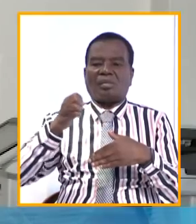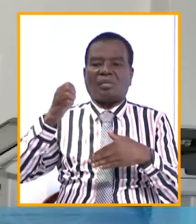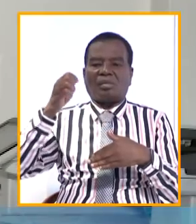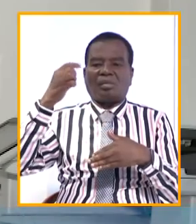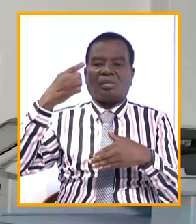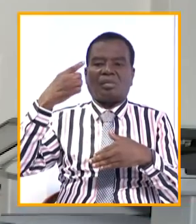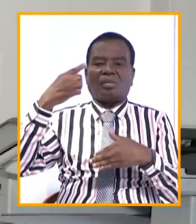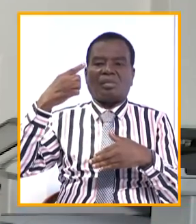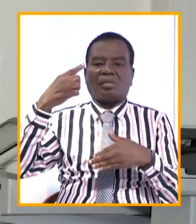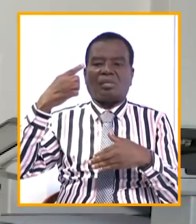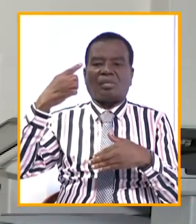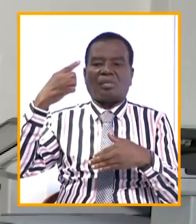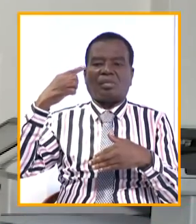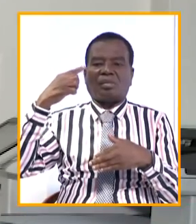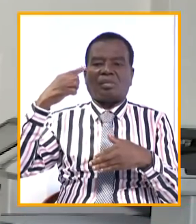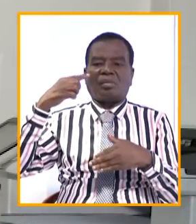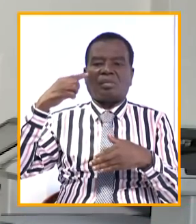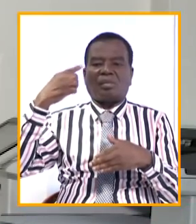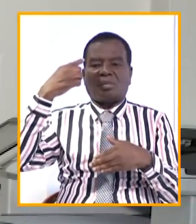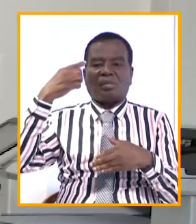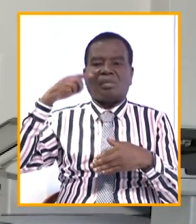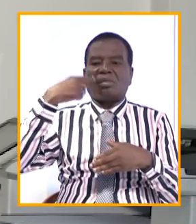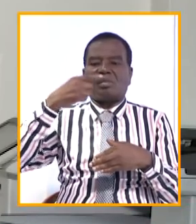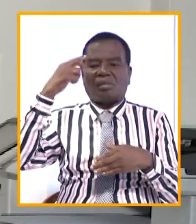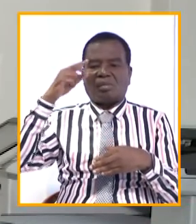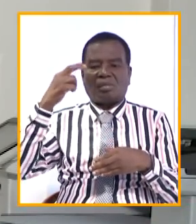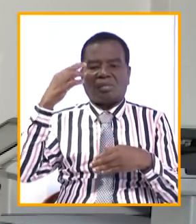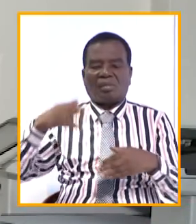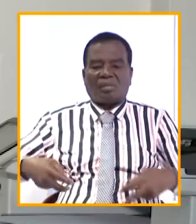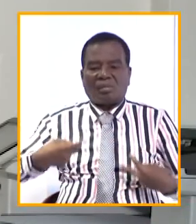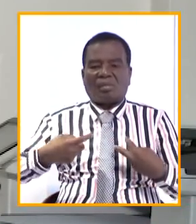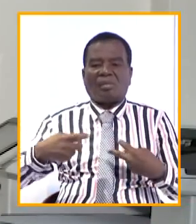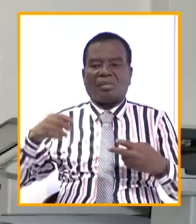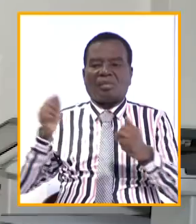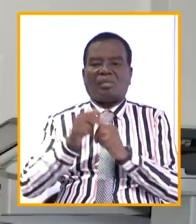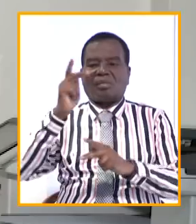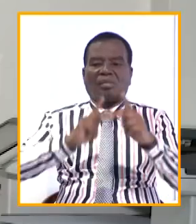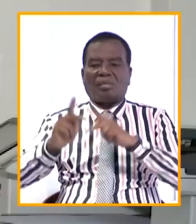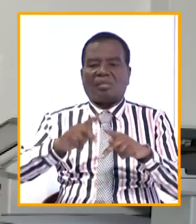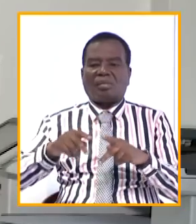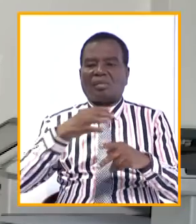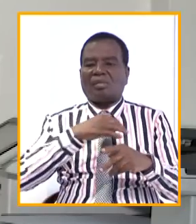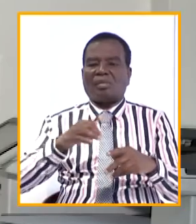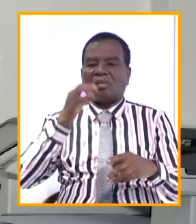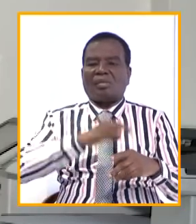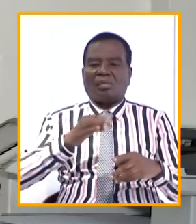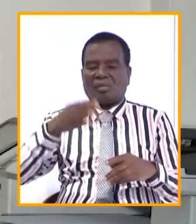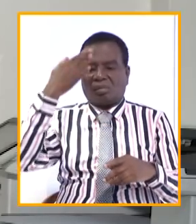vivent le quotidien des populations. Ils ont cet avantage de savoir